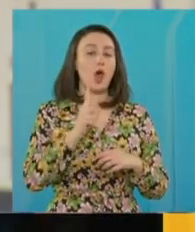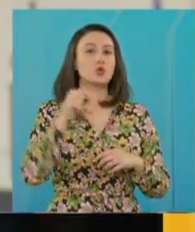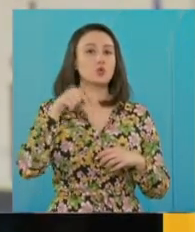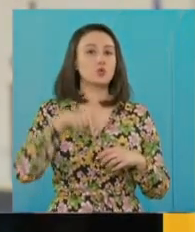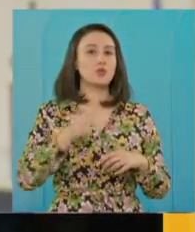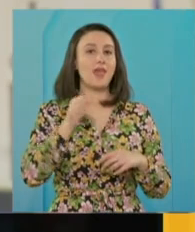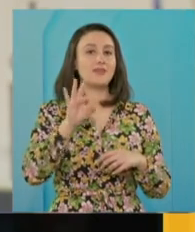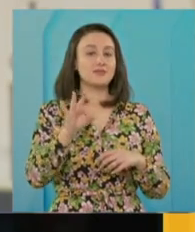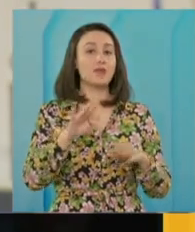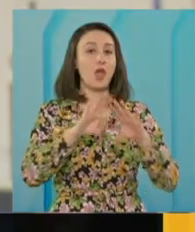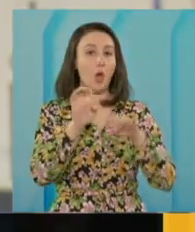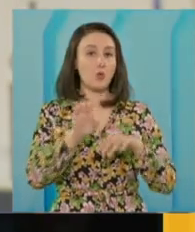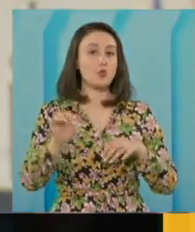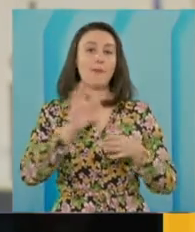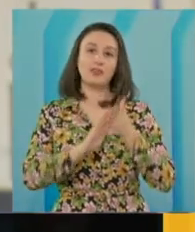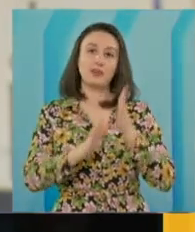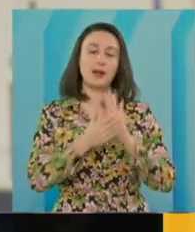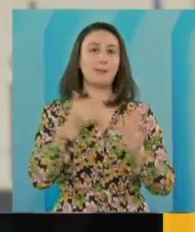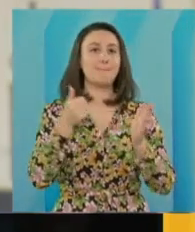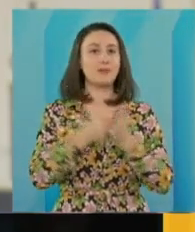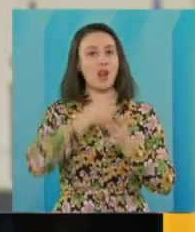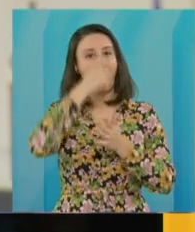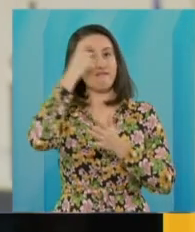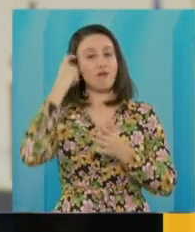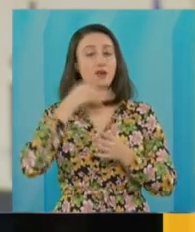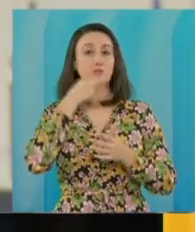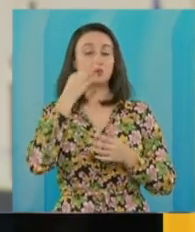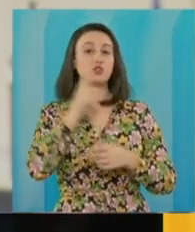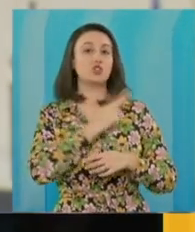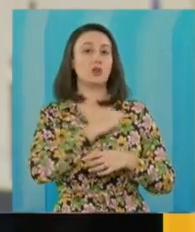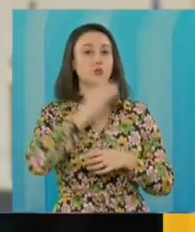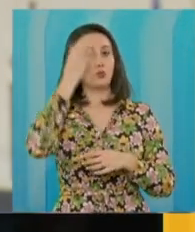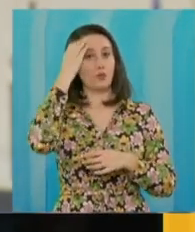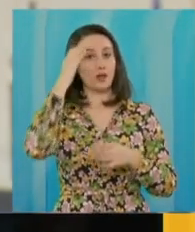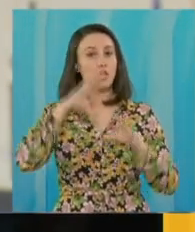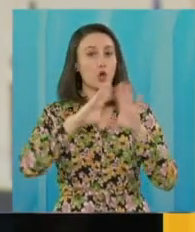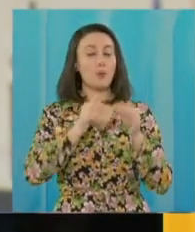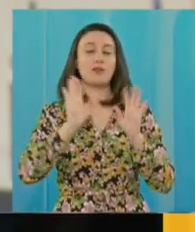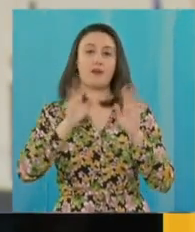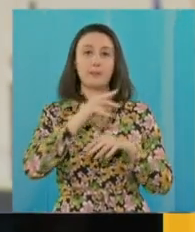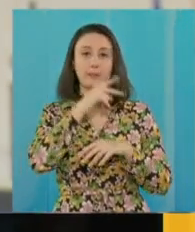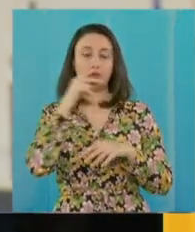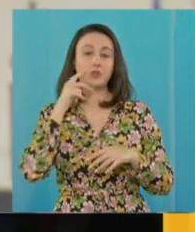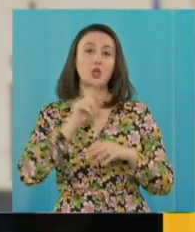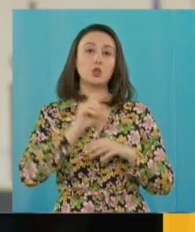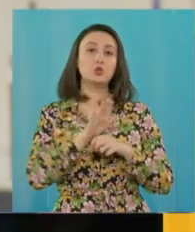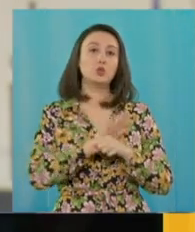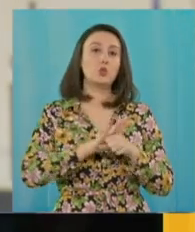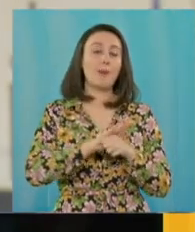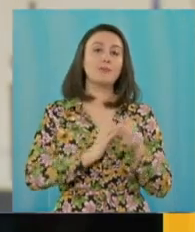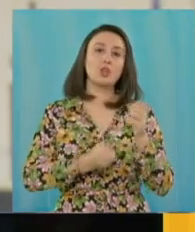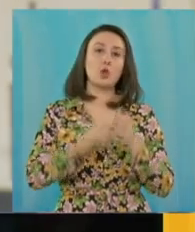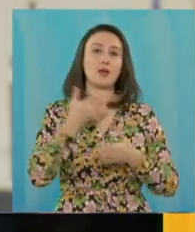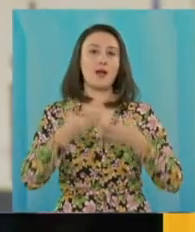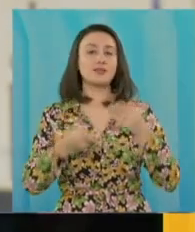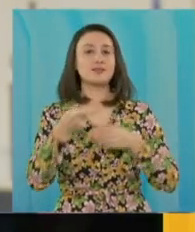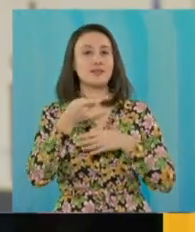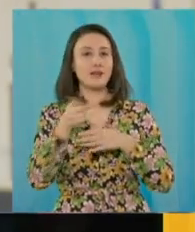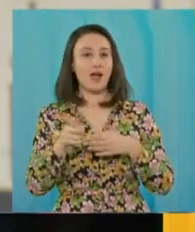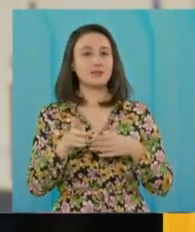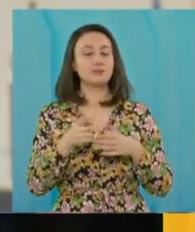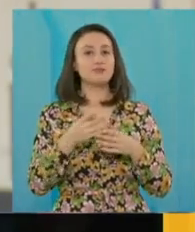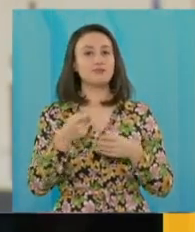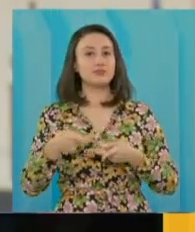Europei vor fi finalizate până la vară. Așa că, spune șeful guvernului, România va beneficia din toamnă de noi cantități de gaz